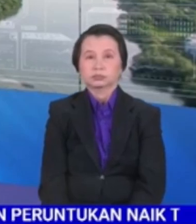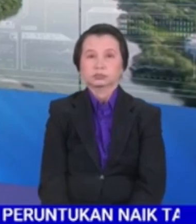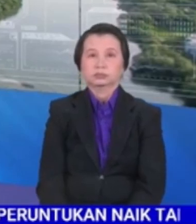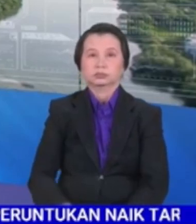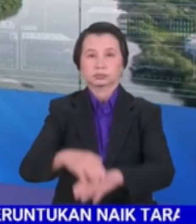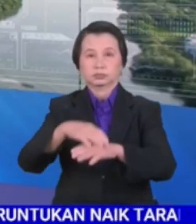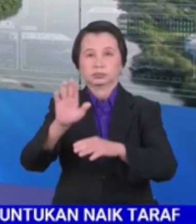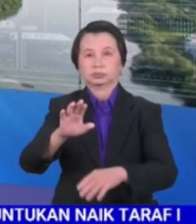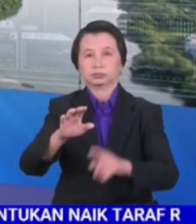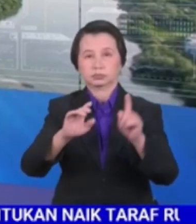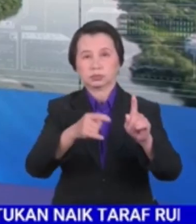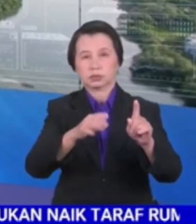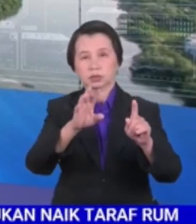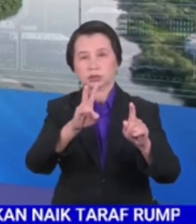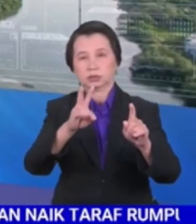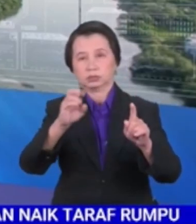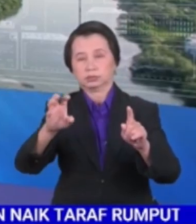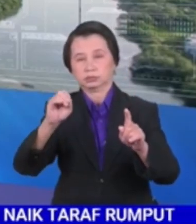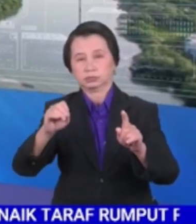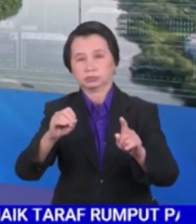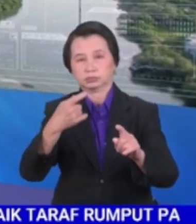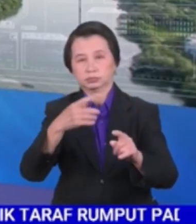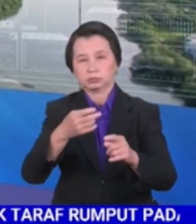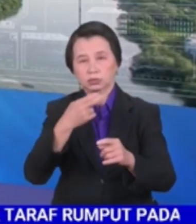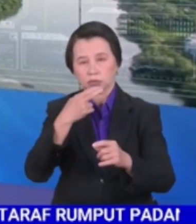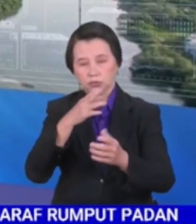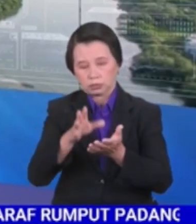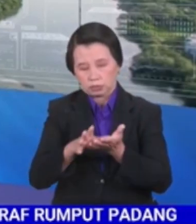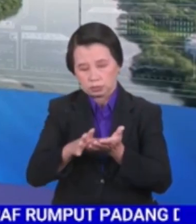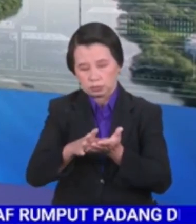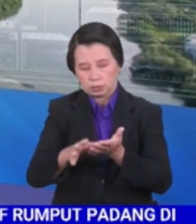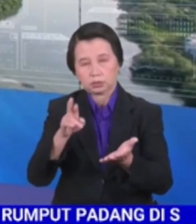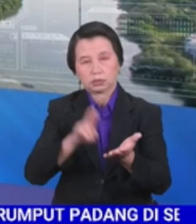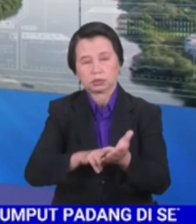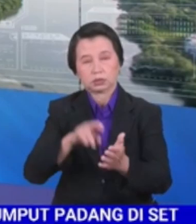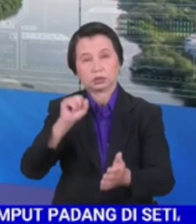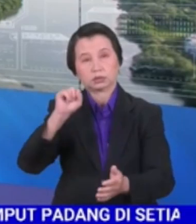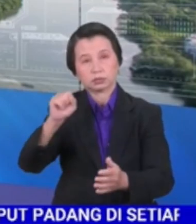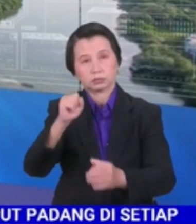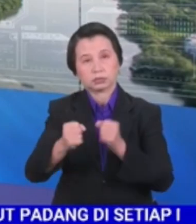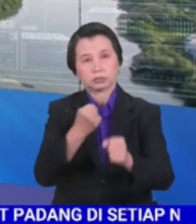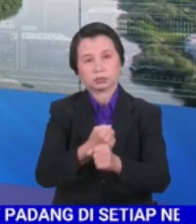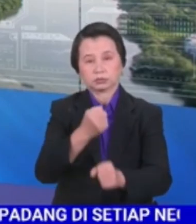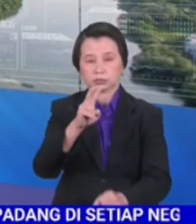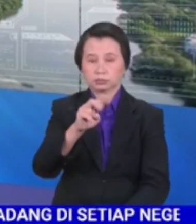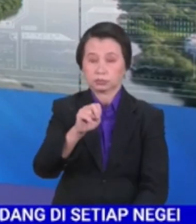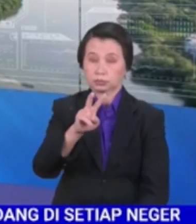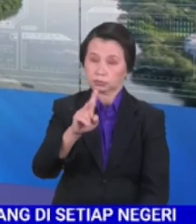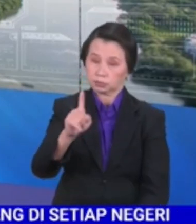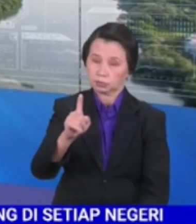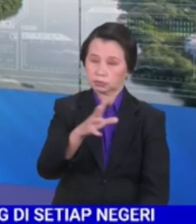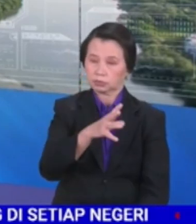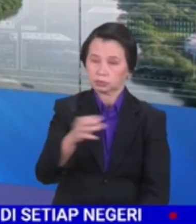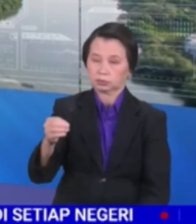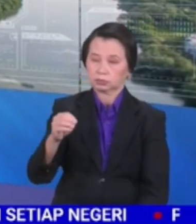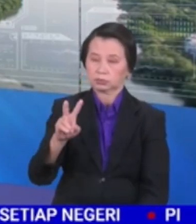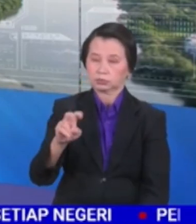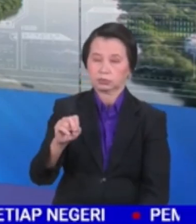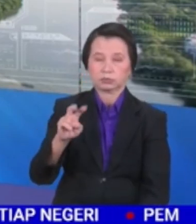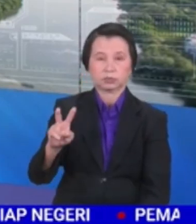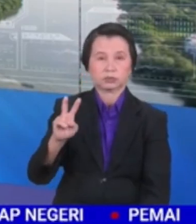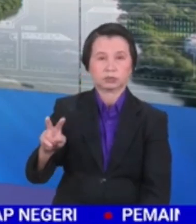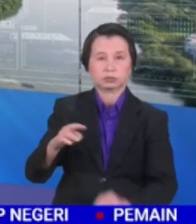lebih 1700 peningkatan bilangan penalti dada direkotkan di sabahan pada Tahun 2021 2022